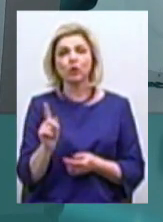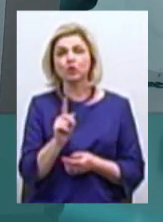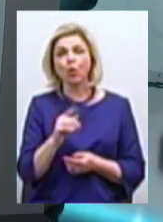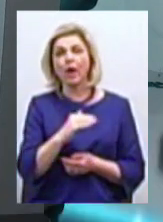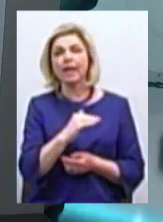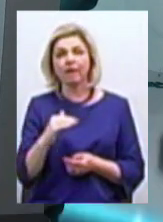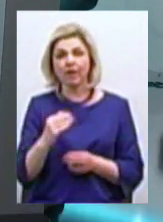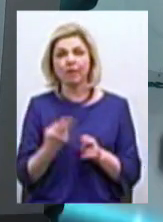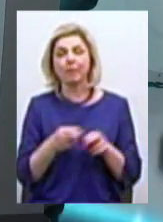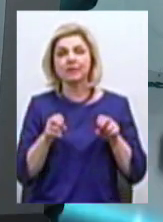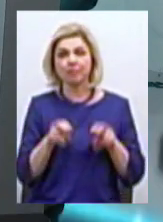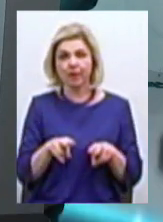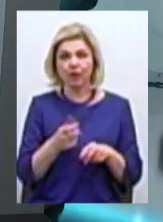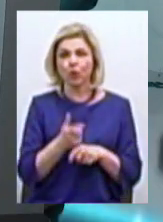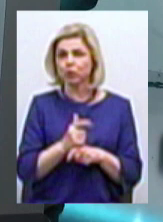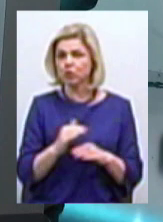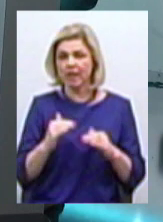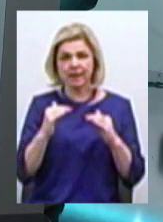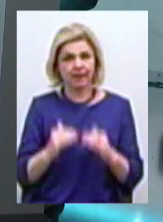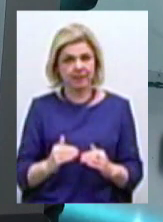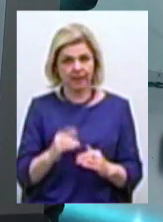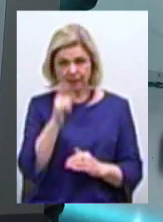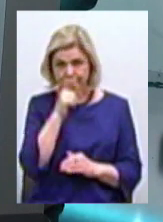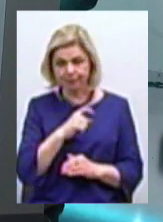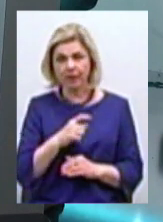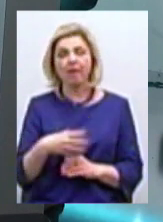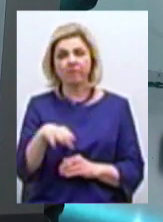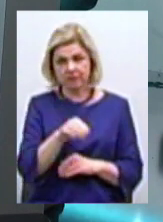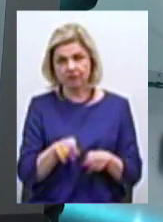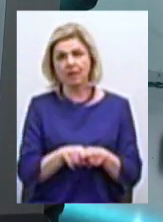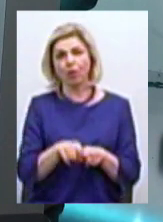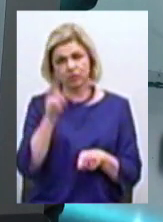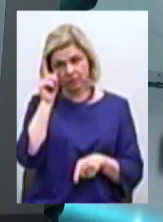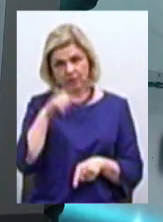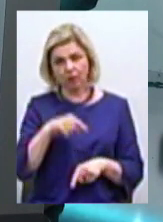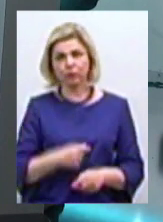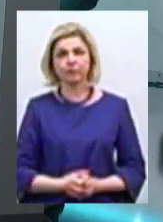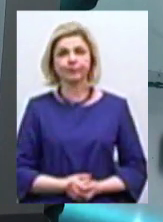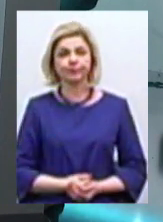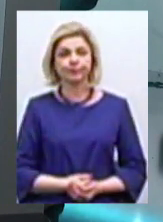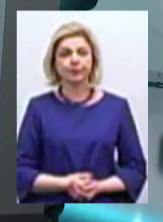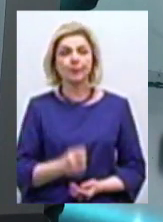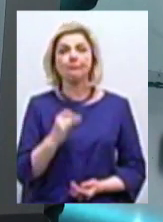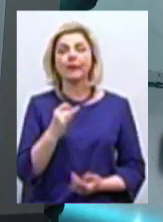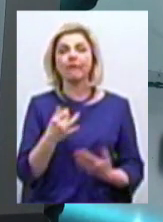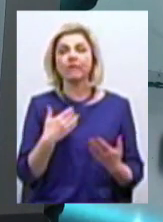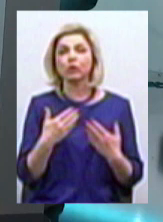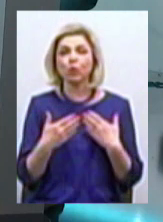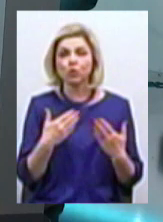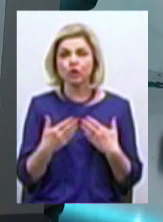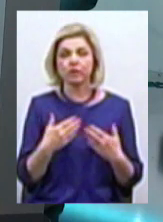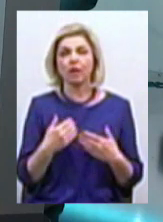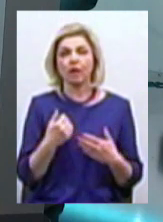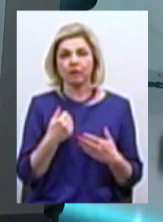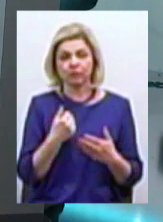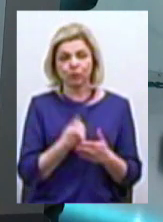безпеки дуже низький, це також всі знають. І відношення, безпосереднє відношення до